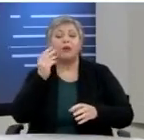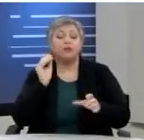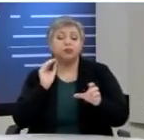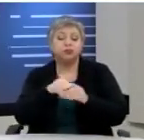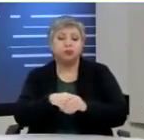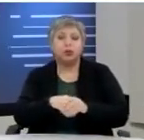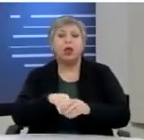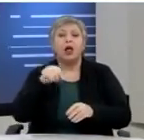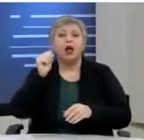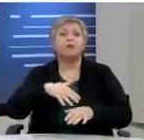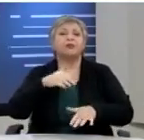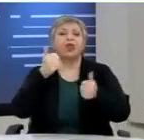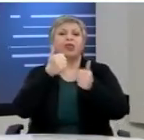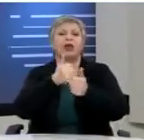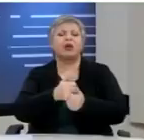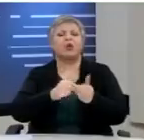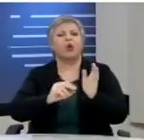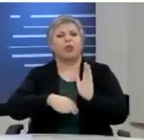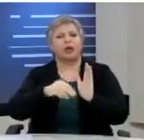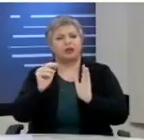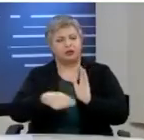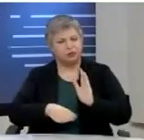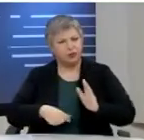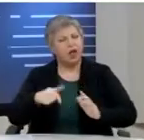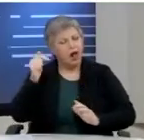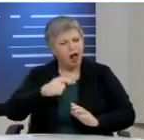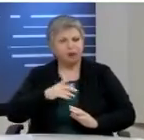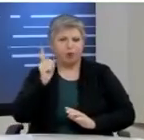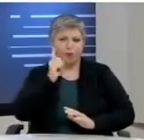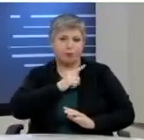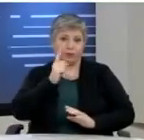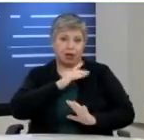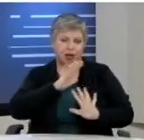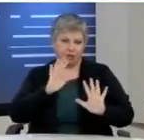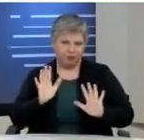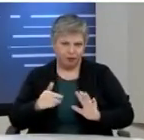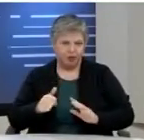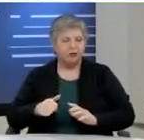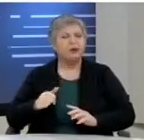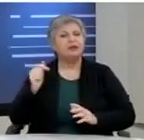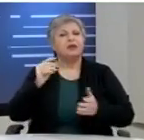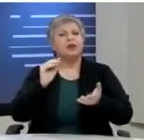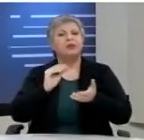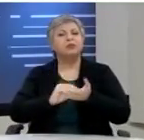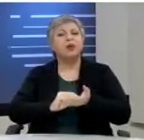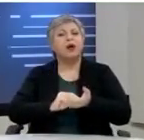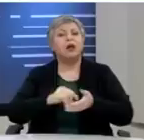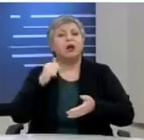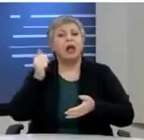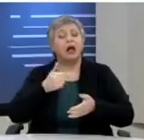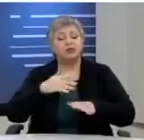τηρεί τη συμφωνία ή δεν τηρεί τις προϋποθέσεις. Και αυτό είναι ένα μεγάλο ψέμα. Κάθε κεφάλαιο της ενταξιακής πορείας θα